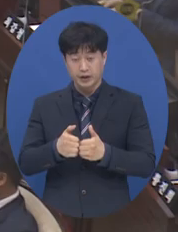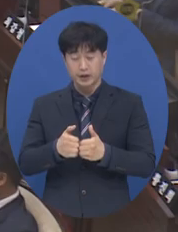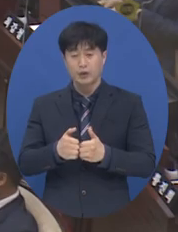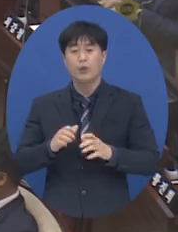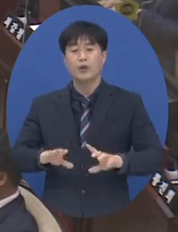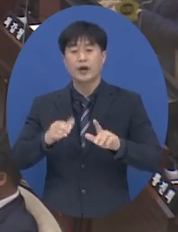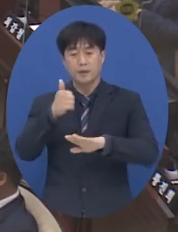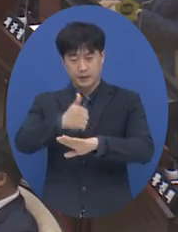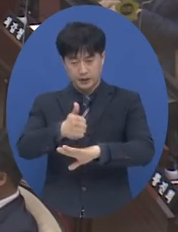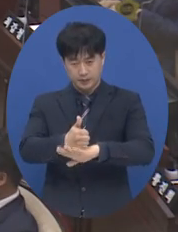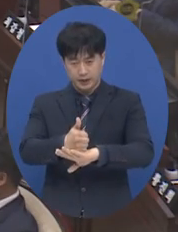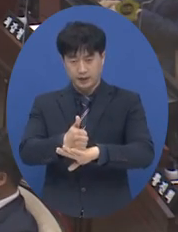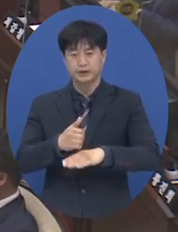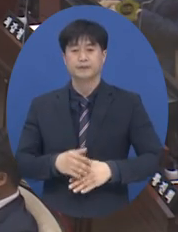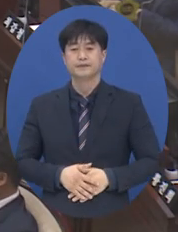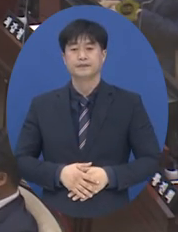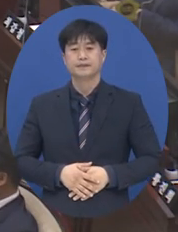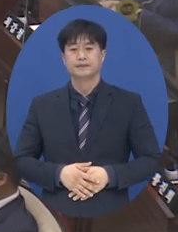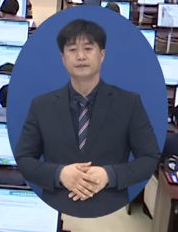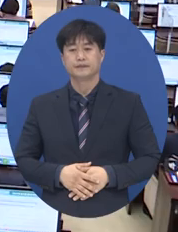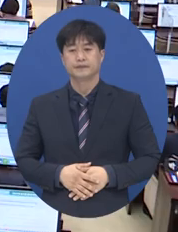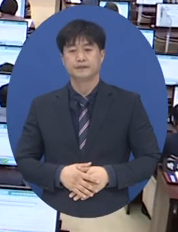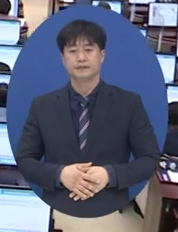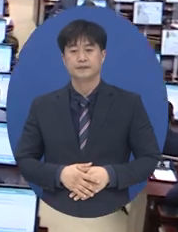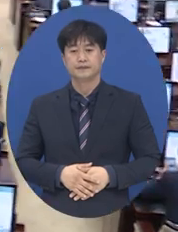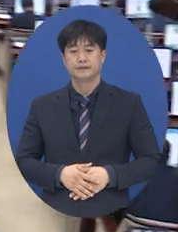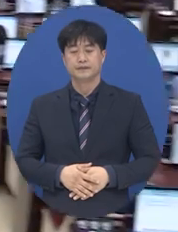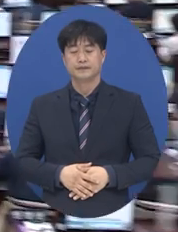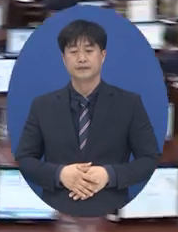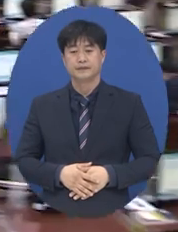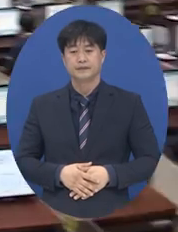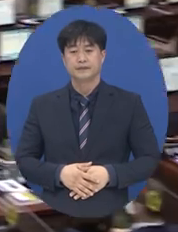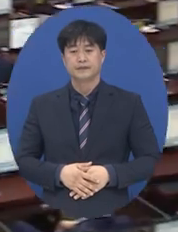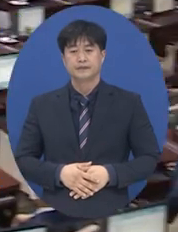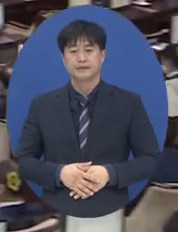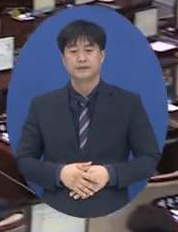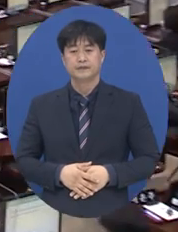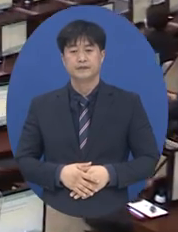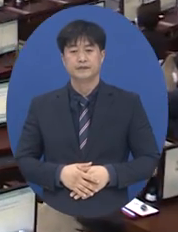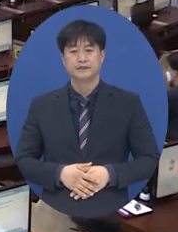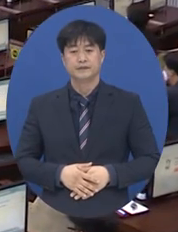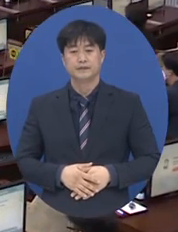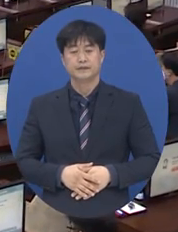정례회를 끝으로 올해 회기는 마무리됩니다. 경기지TV 최지연입니다.